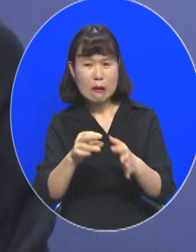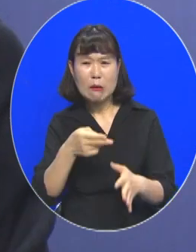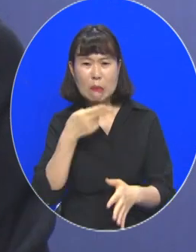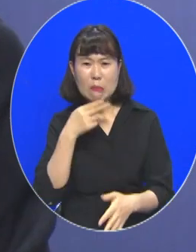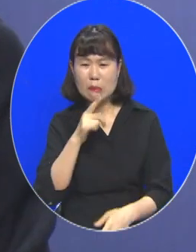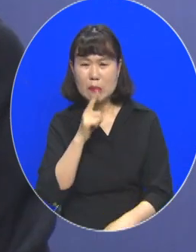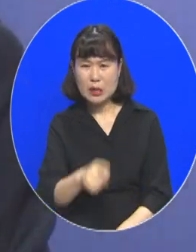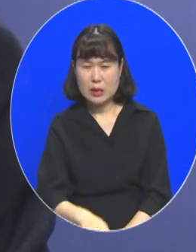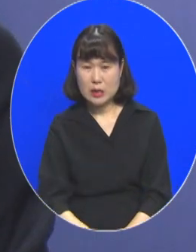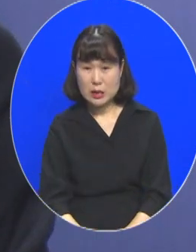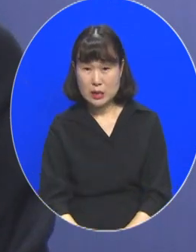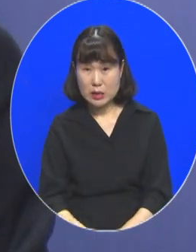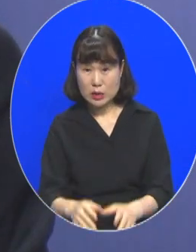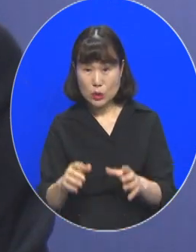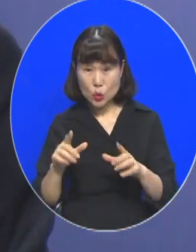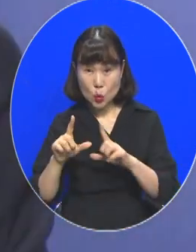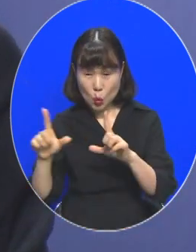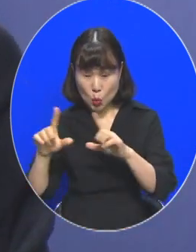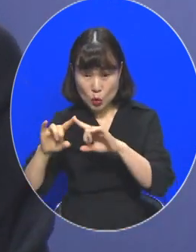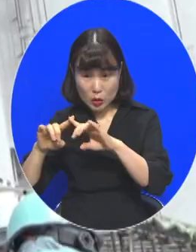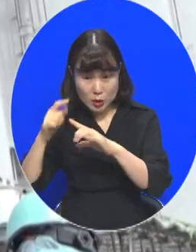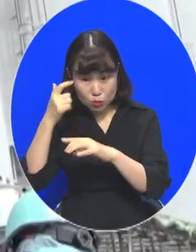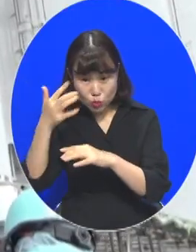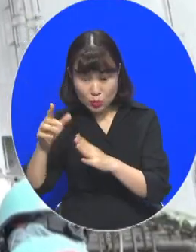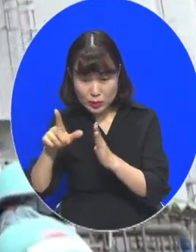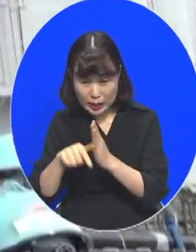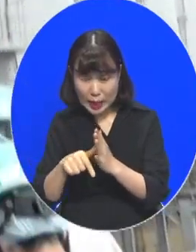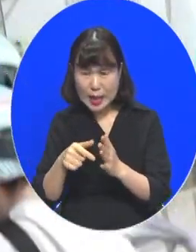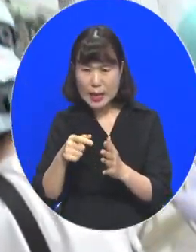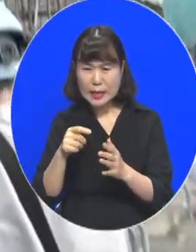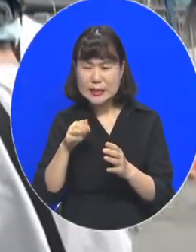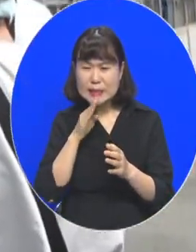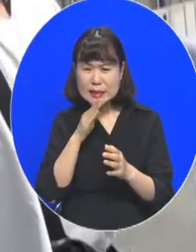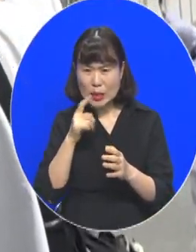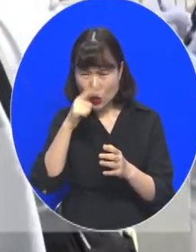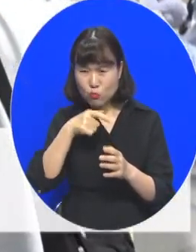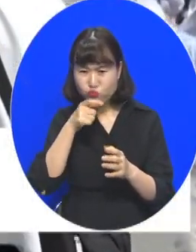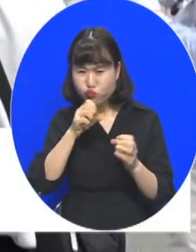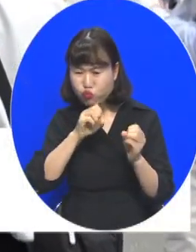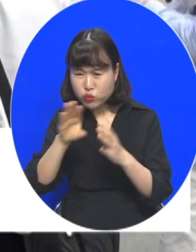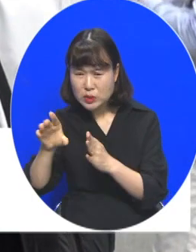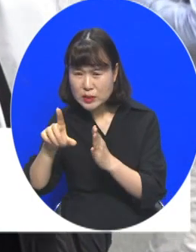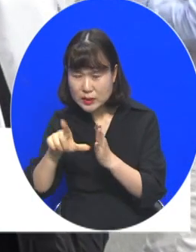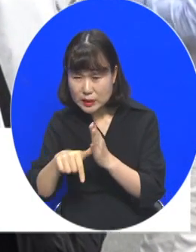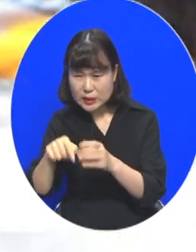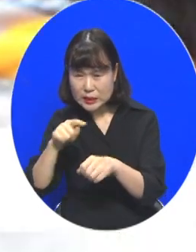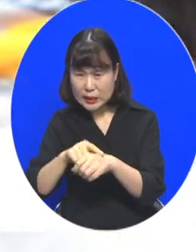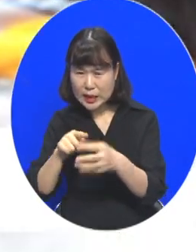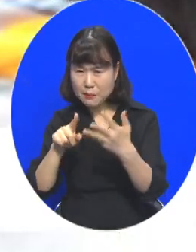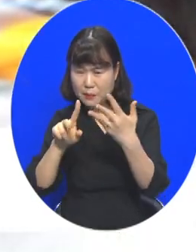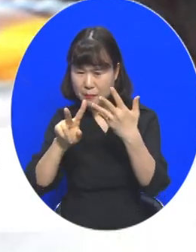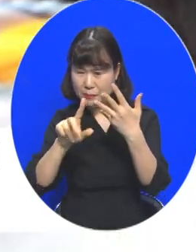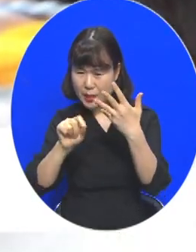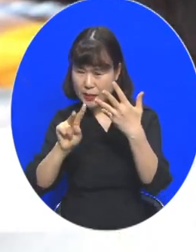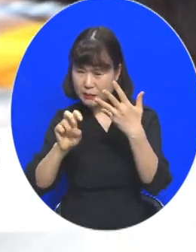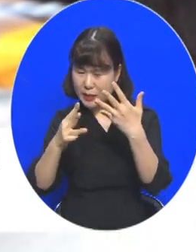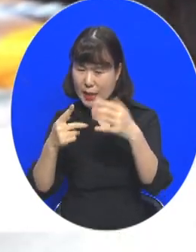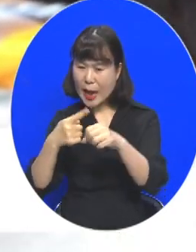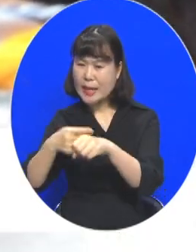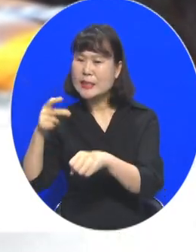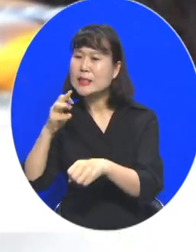밝혔습니다 도쿄전력의 문의한 결과 실제 오염수가 바다로 흘러나온 시점은 지난 24일 오후 1시